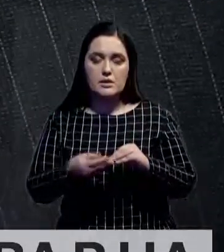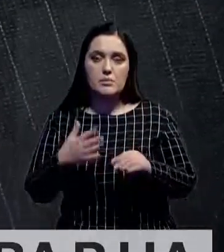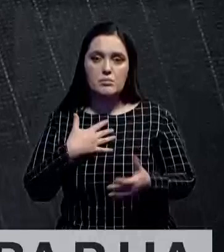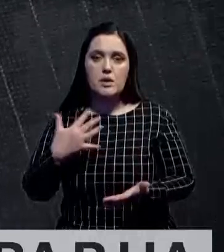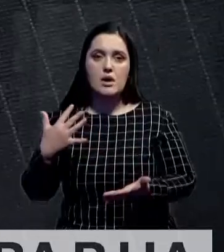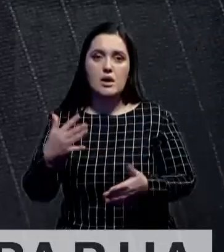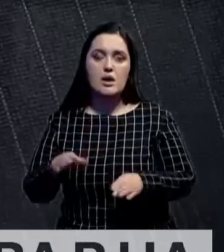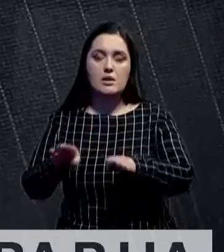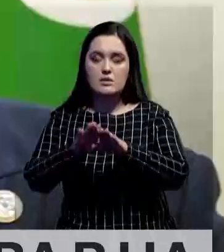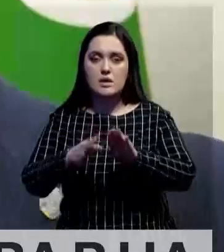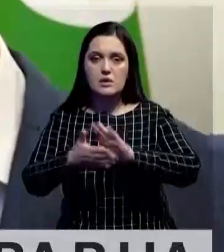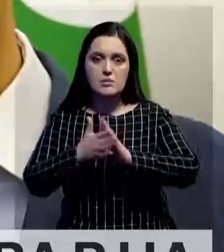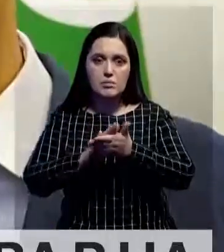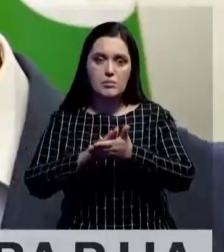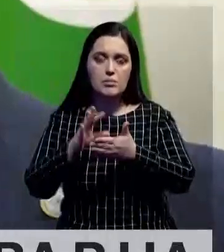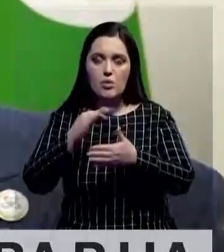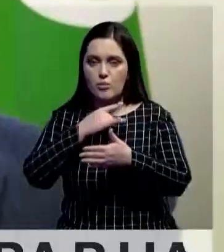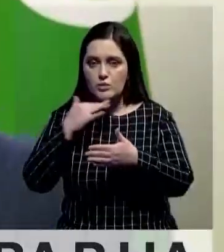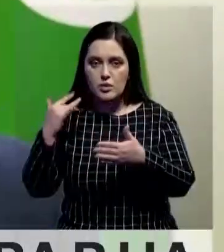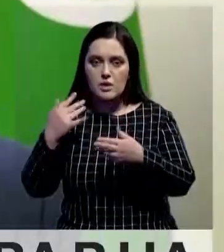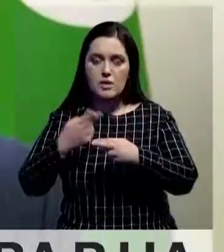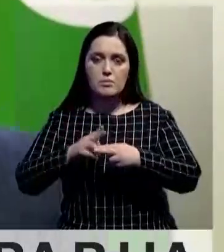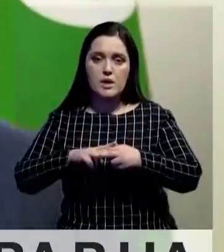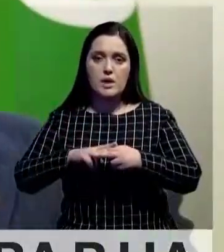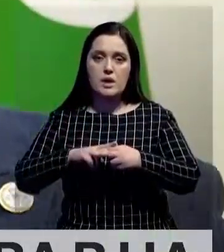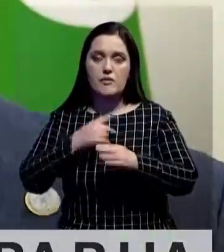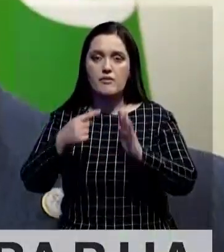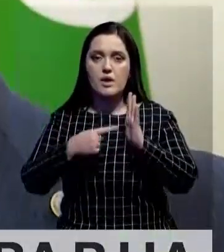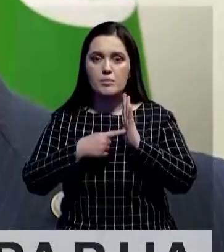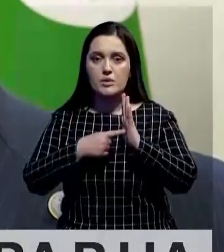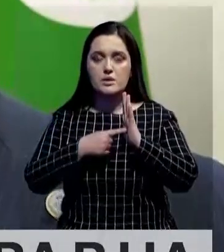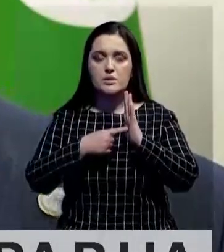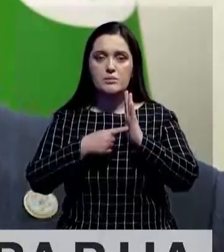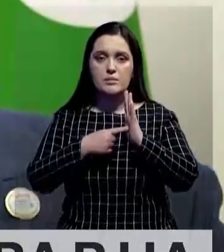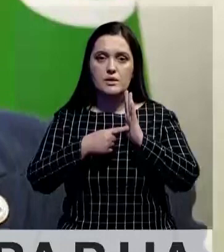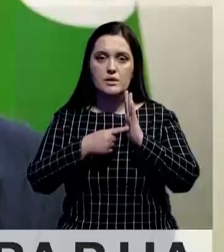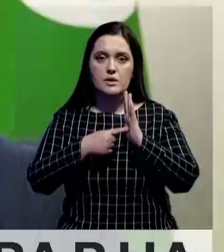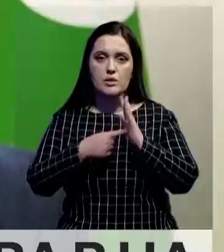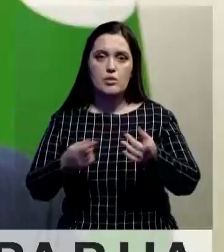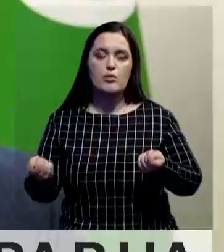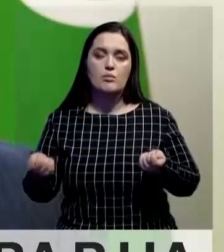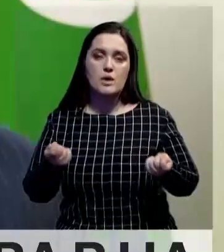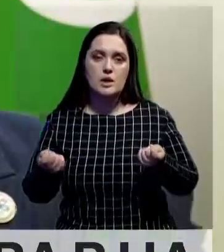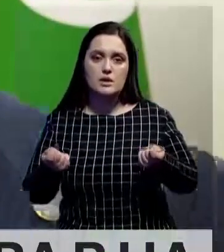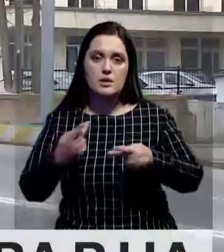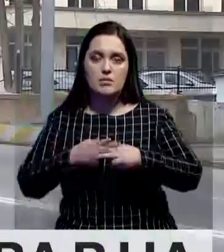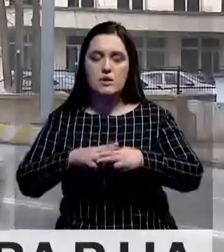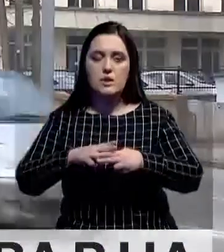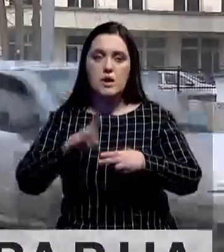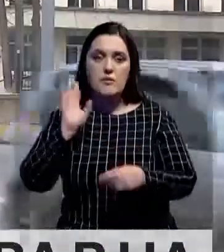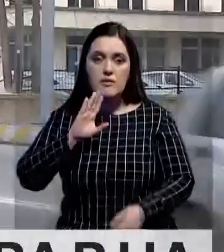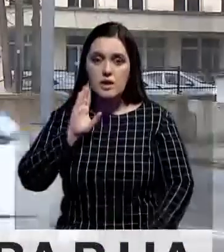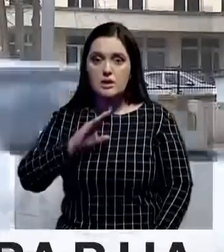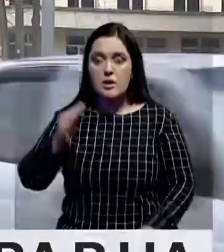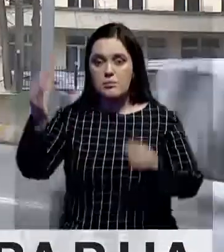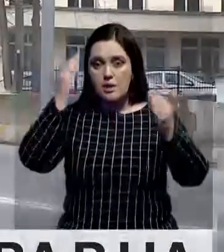к единому консенсусу по многим щепительным вопросам, которые касаются именно вот управления трансграничными ресурсами. В целом, по